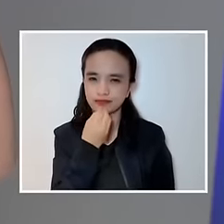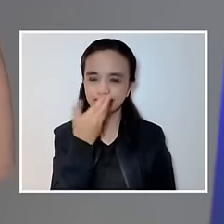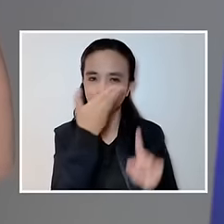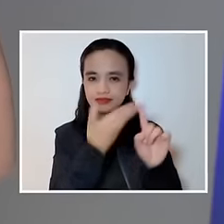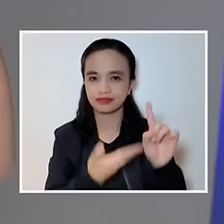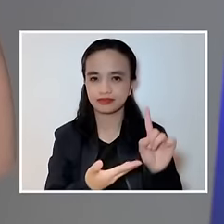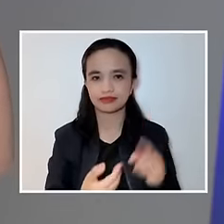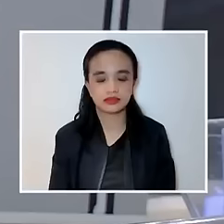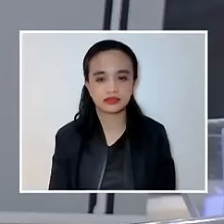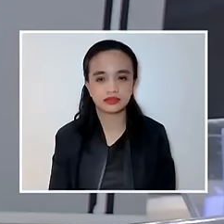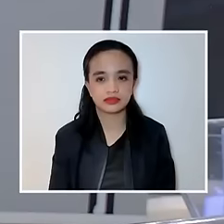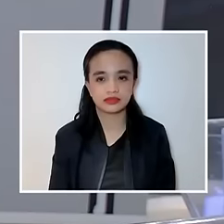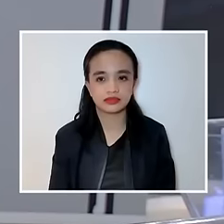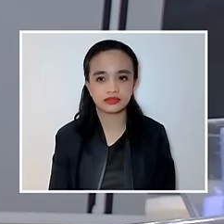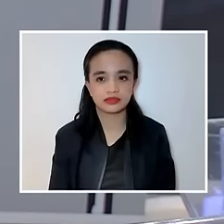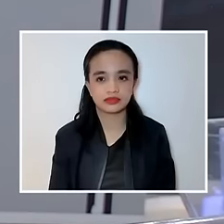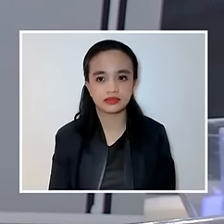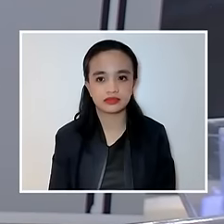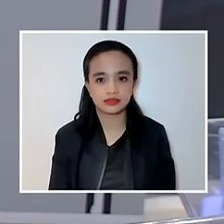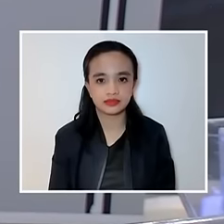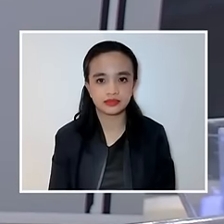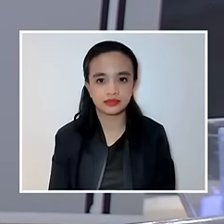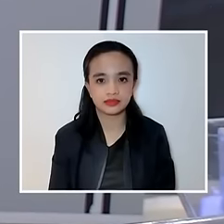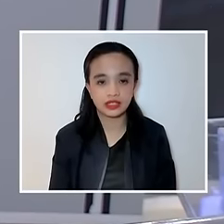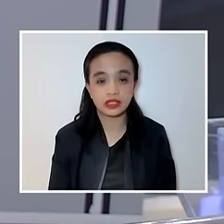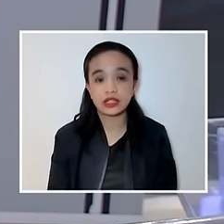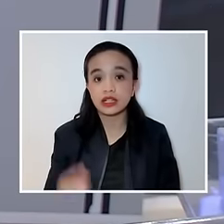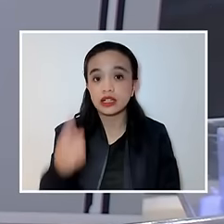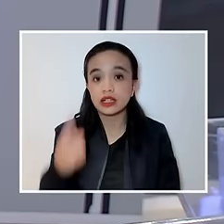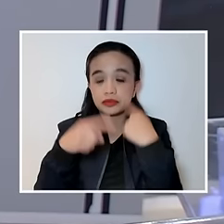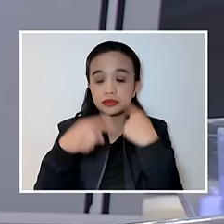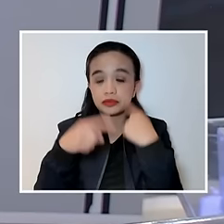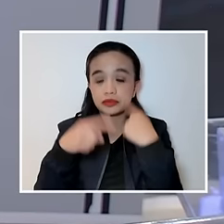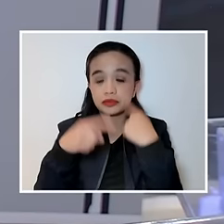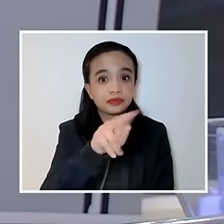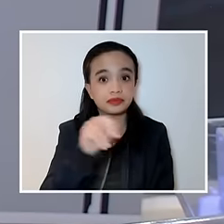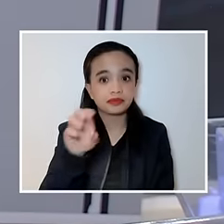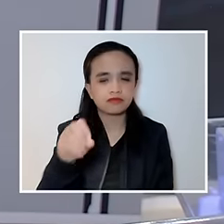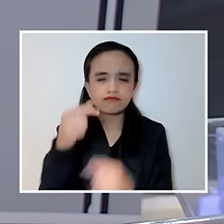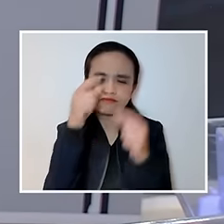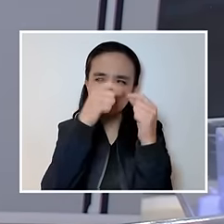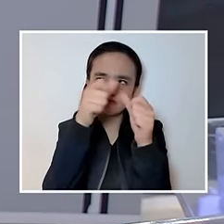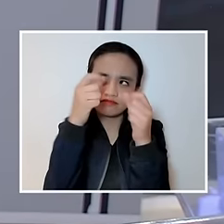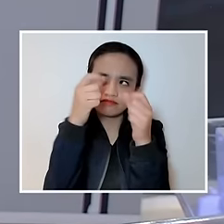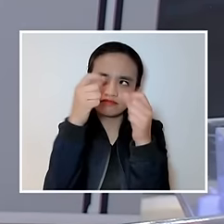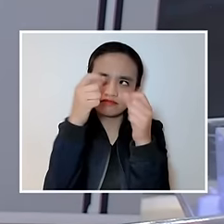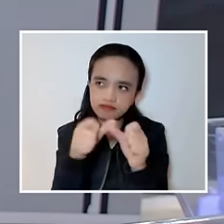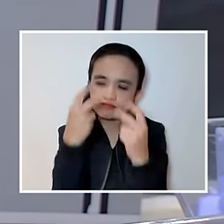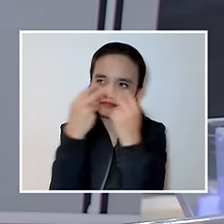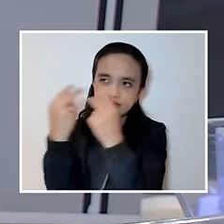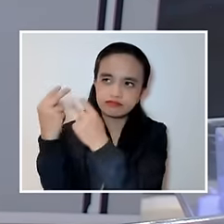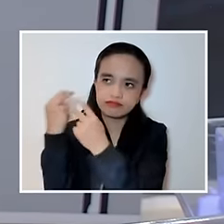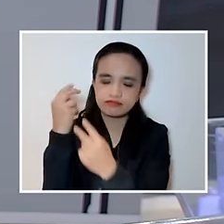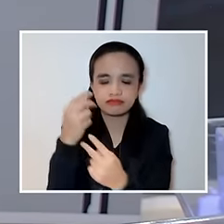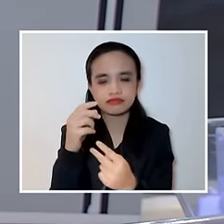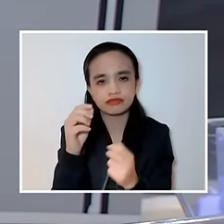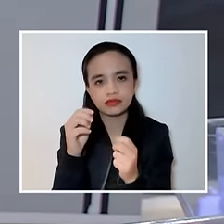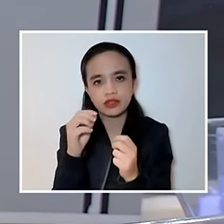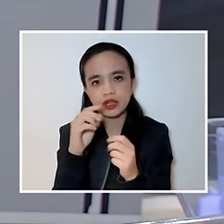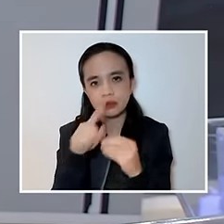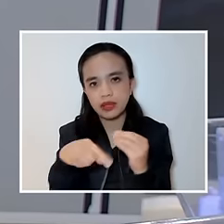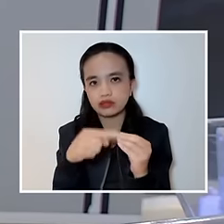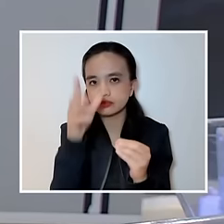Rolen Escaniel. Emosyonal si Jano Gibbs na magbalik tanaw sa alaala ng kanyang yumaong amang si Ronaldo